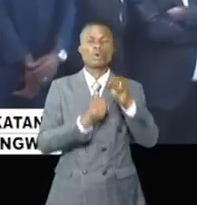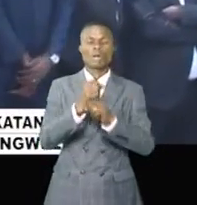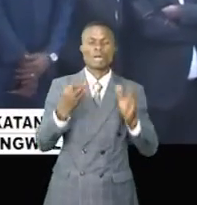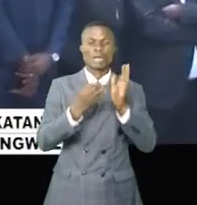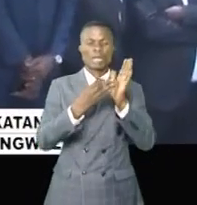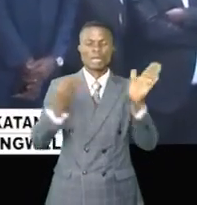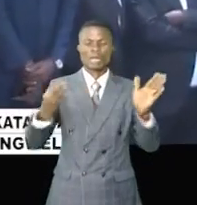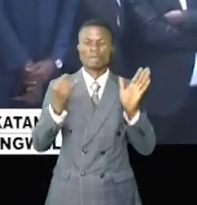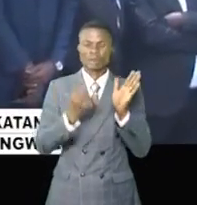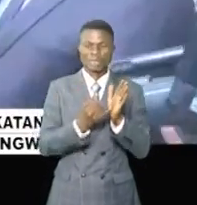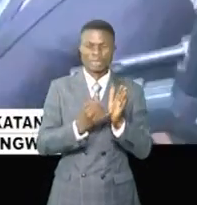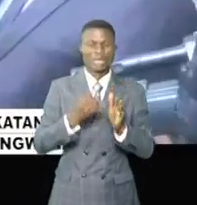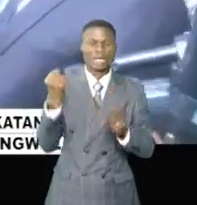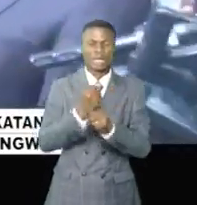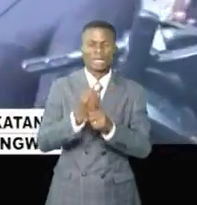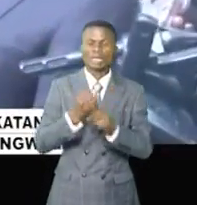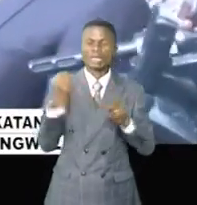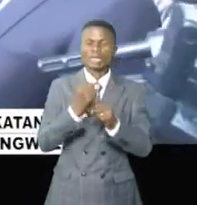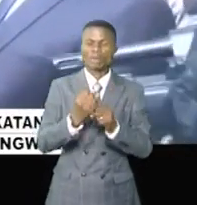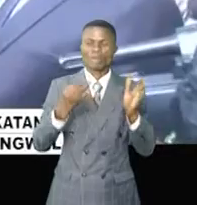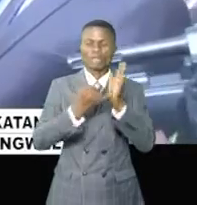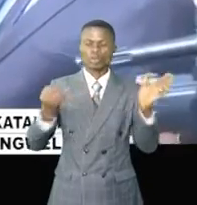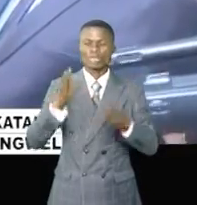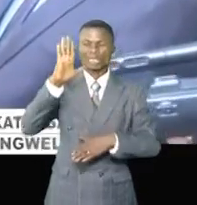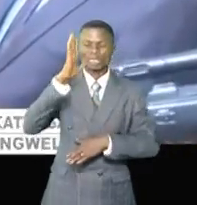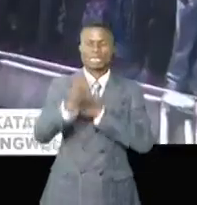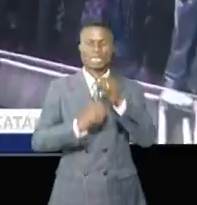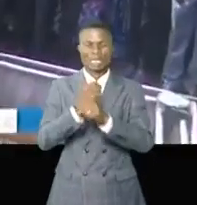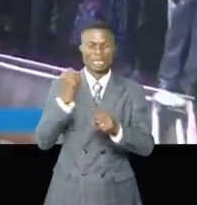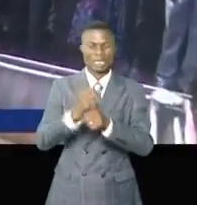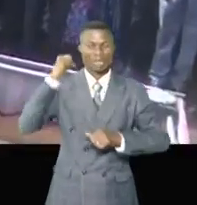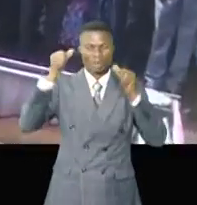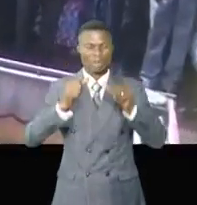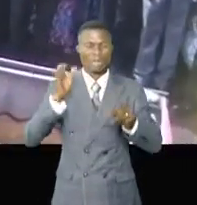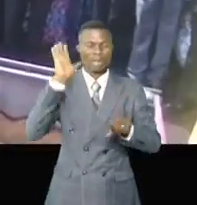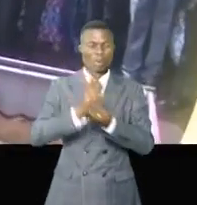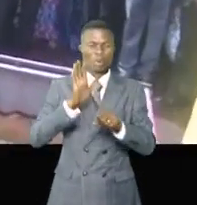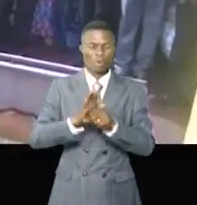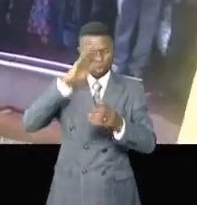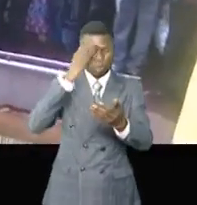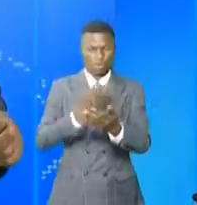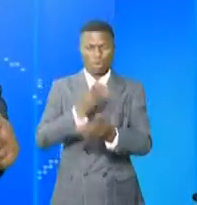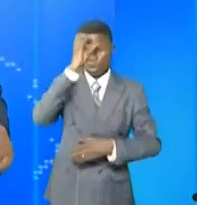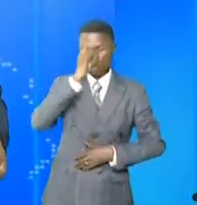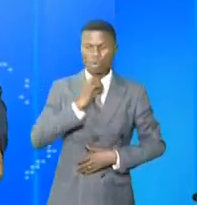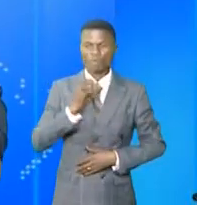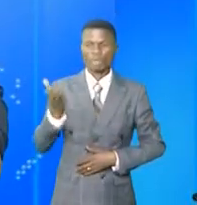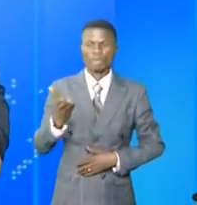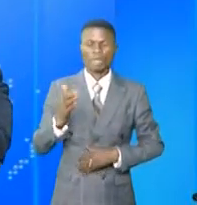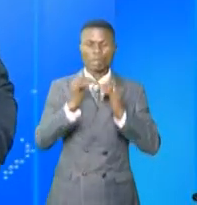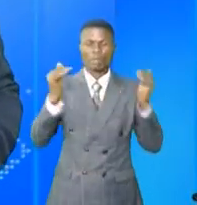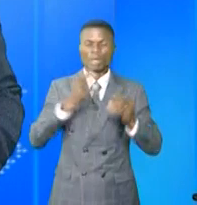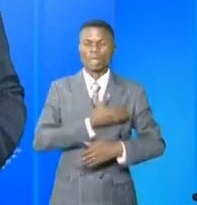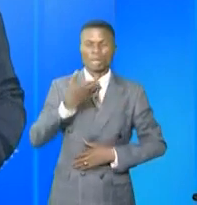il a réalisé 65 ans de carrière théâtrale et laisse plusieurs orphelins professionnels comme biologiques. Paix à son